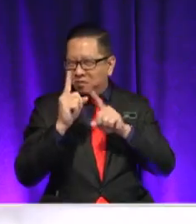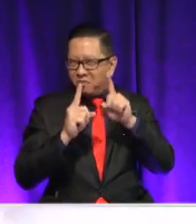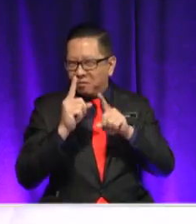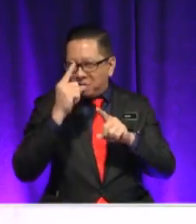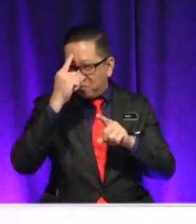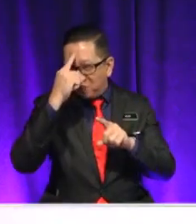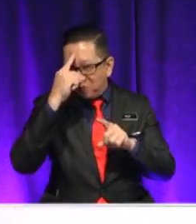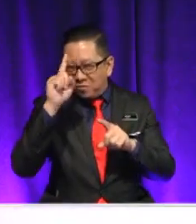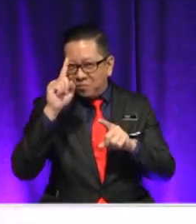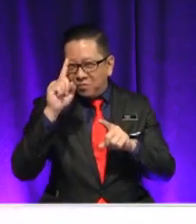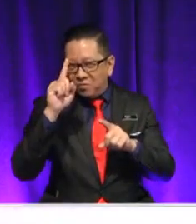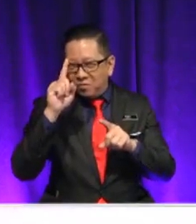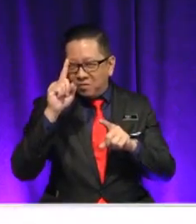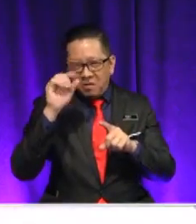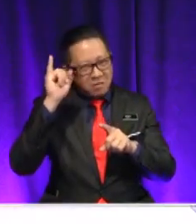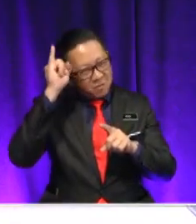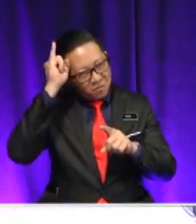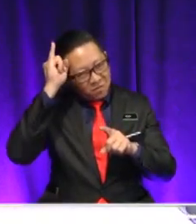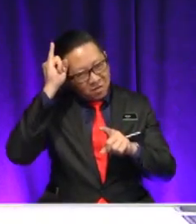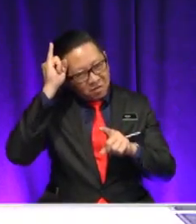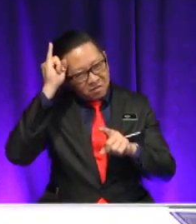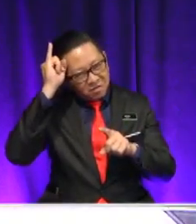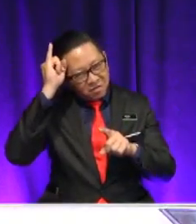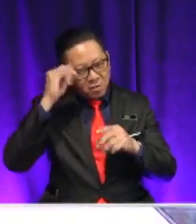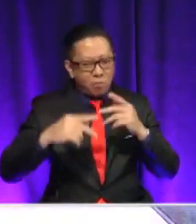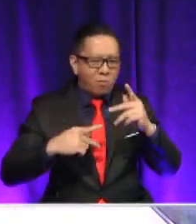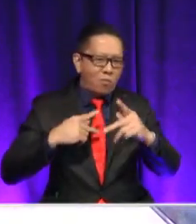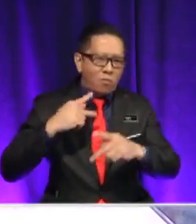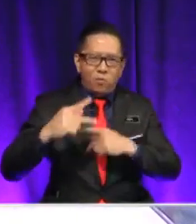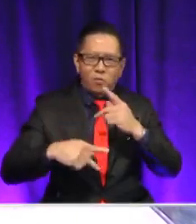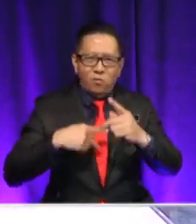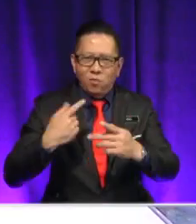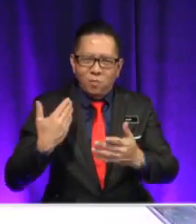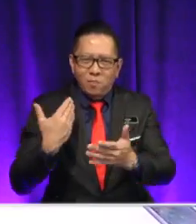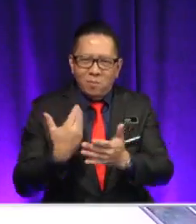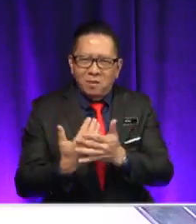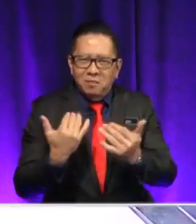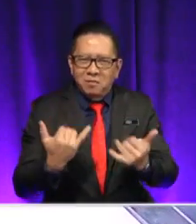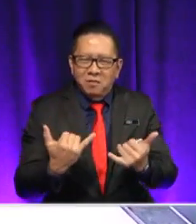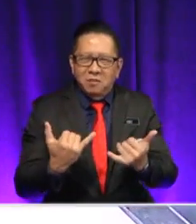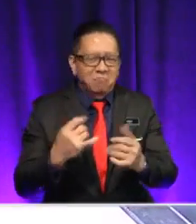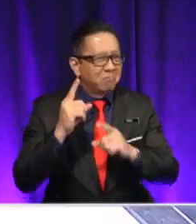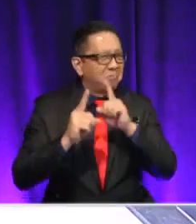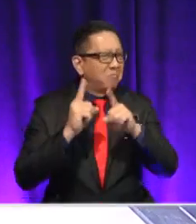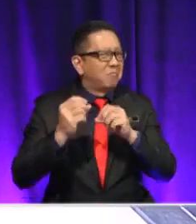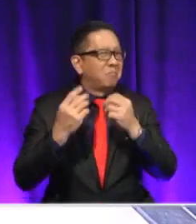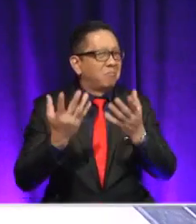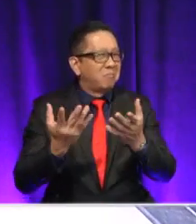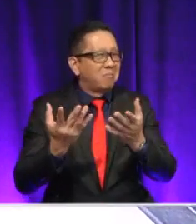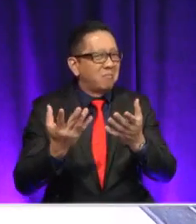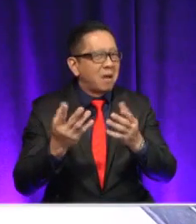boleh Bagi bintang untuk karya aja sepanjang proses dari muda tadi sampai sekarang cikgunnya bagi minta untuk Eleven yaitu